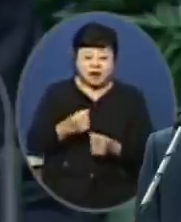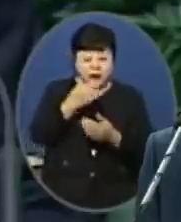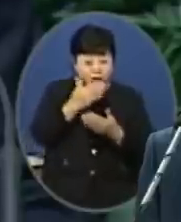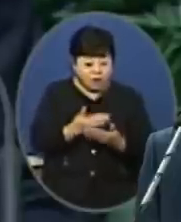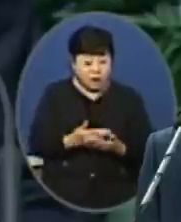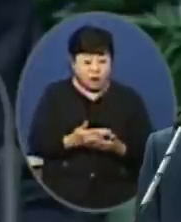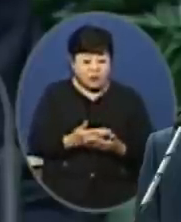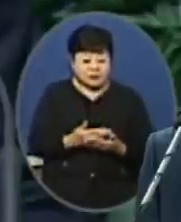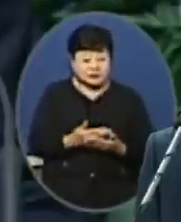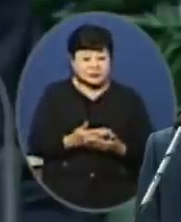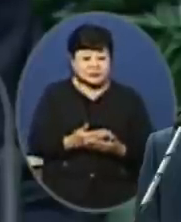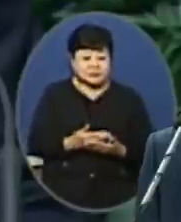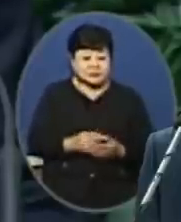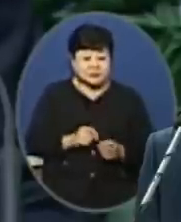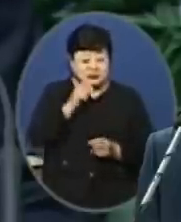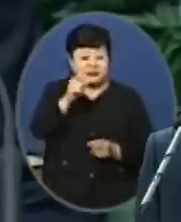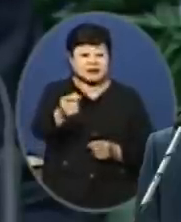얻고